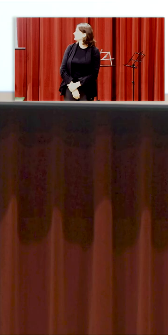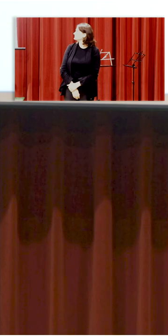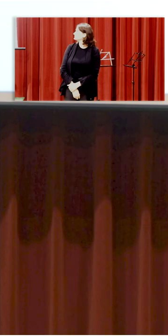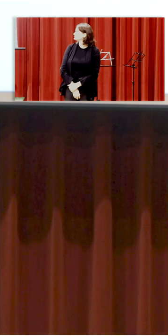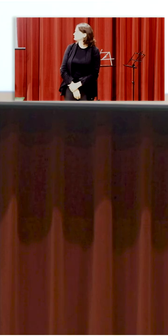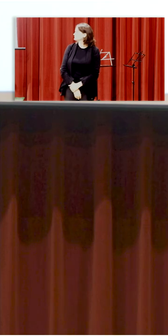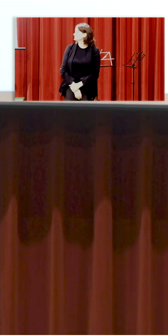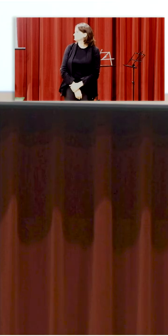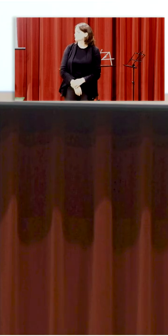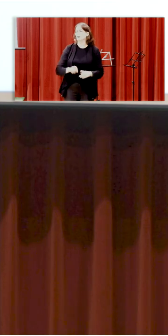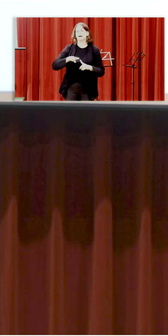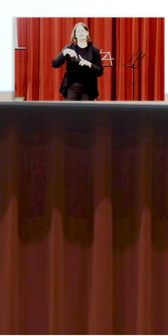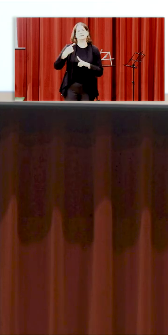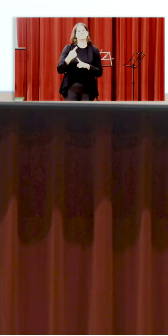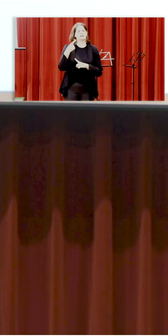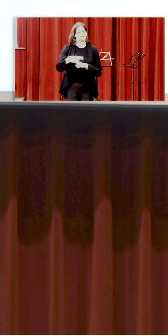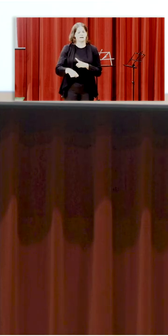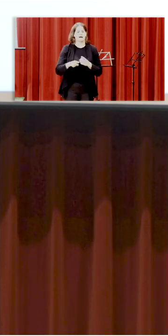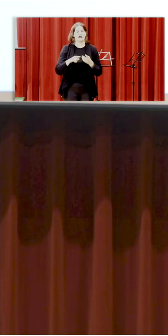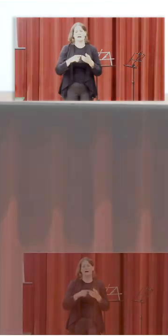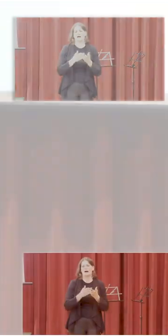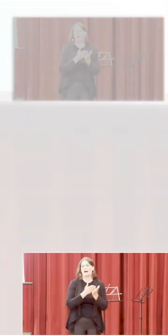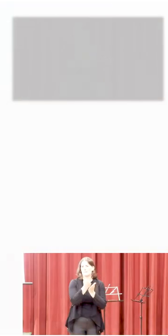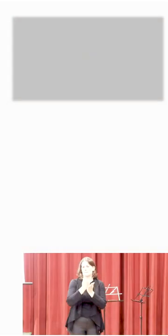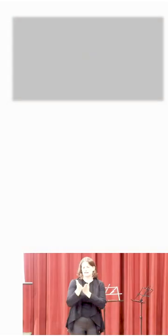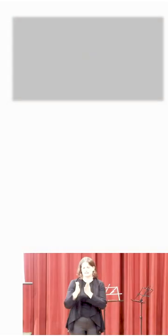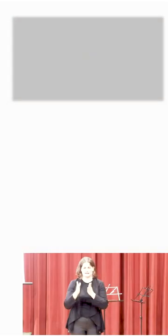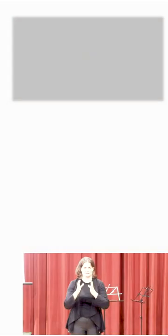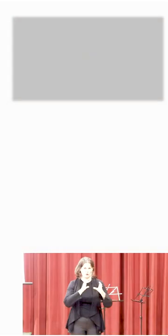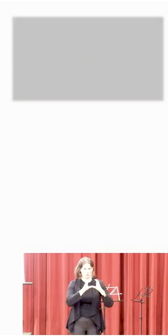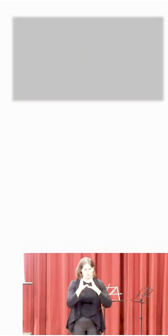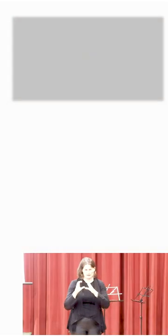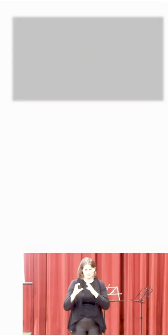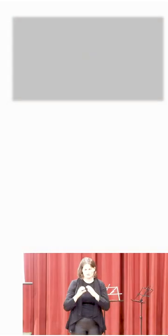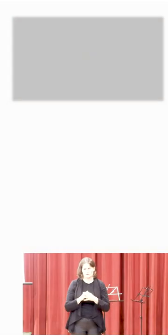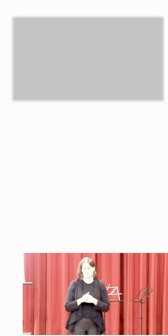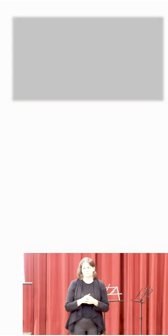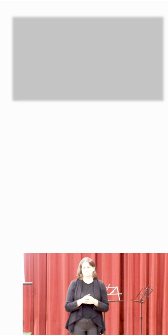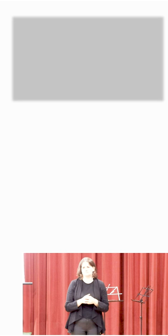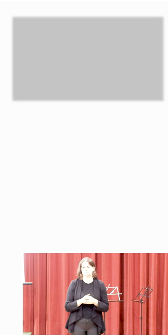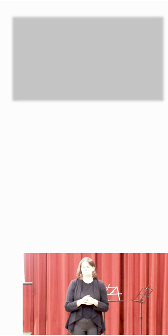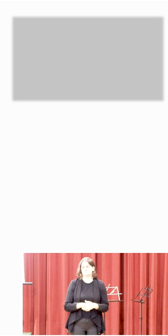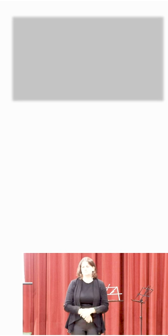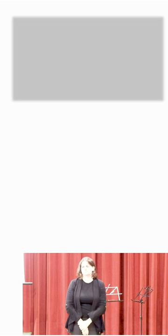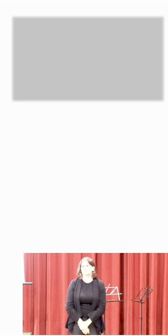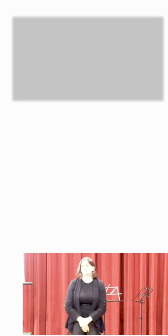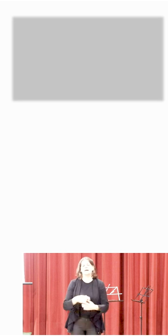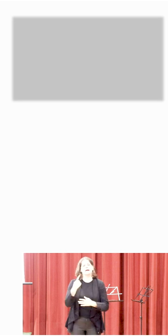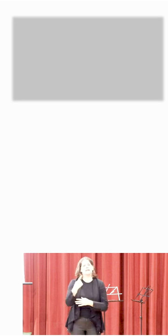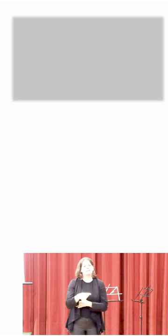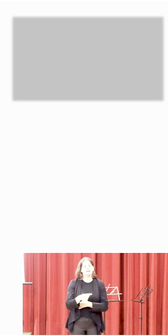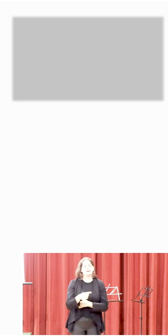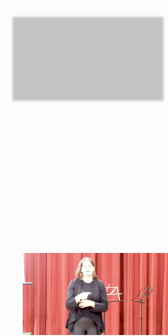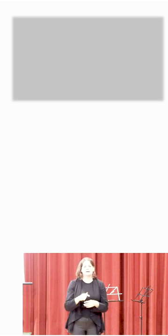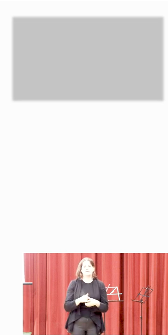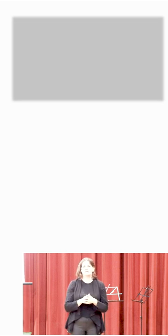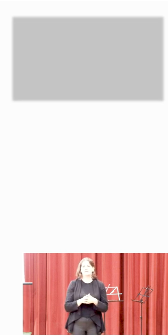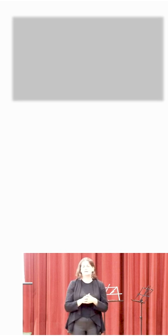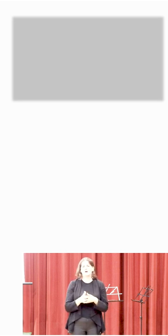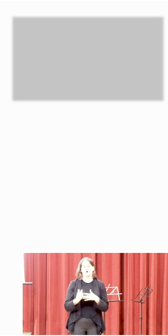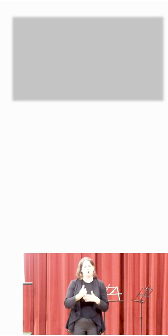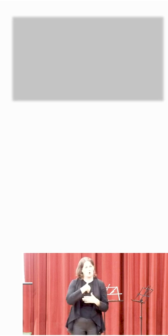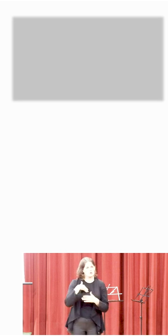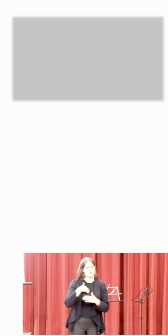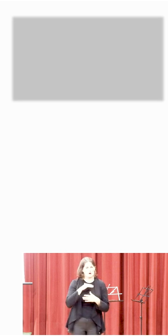que tenen un rol fonamental, perquè totes aquestes coses que m'han anat explicant, després hi ha titulars, no? I